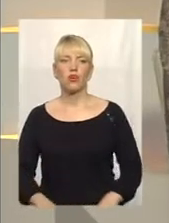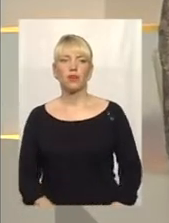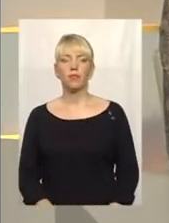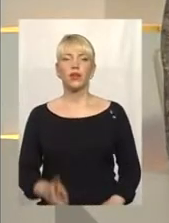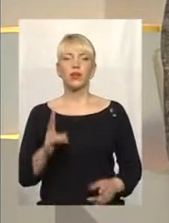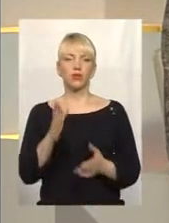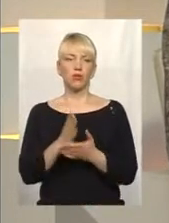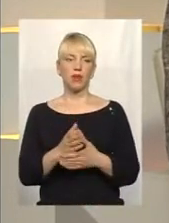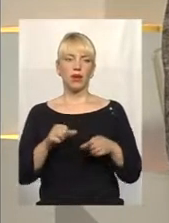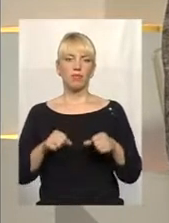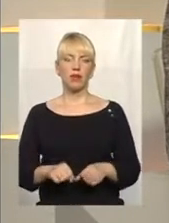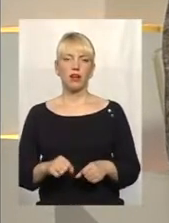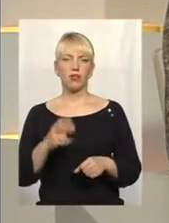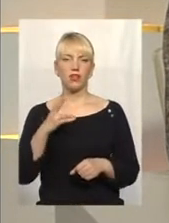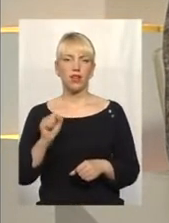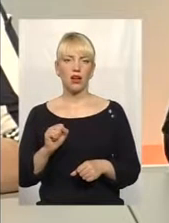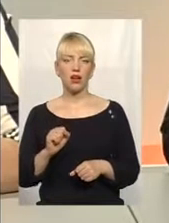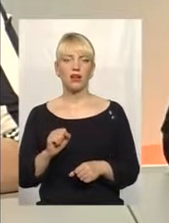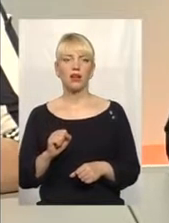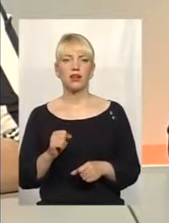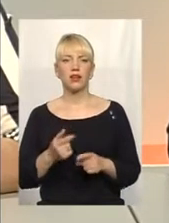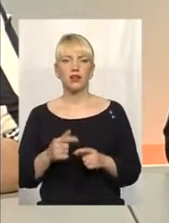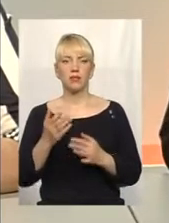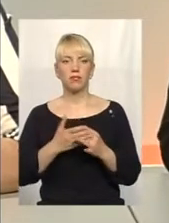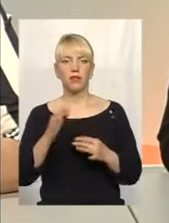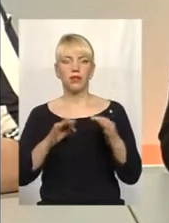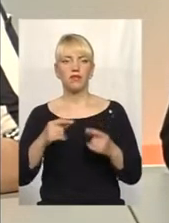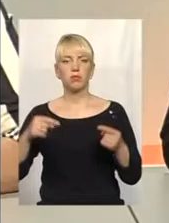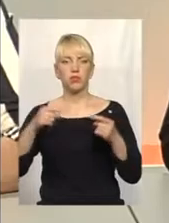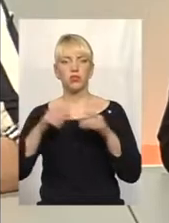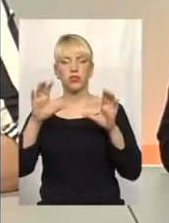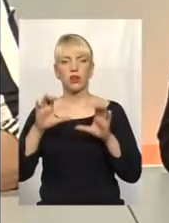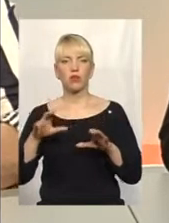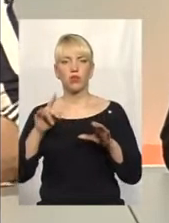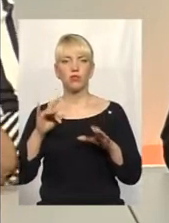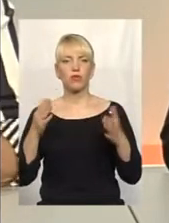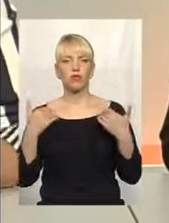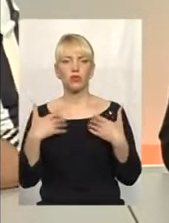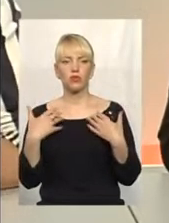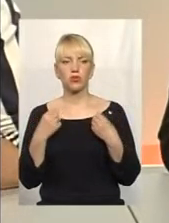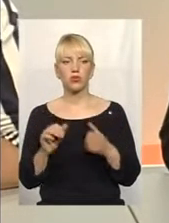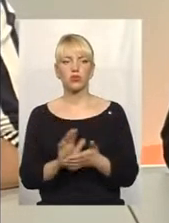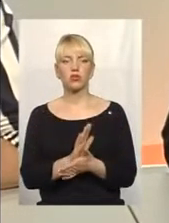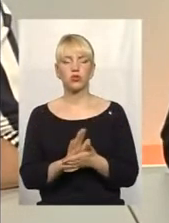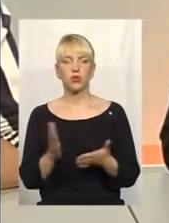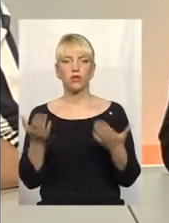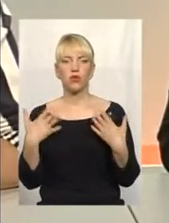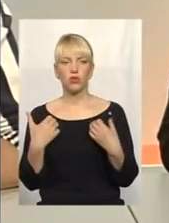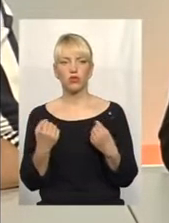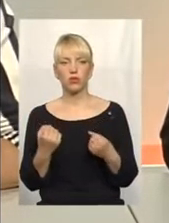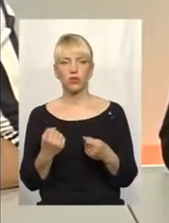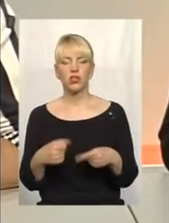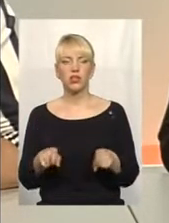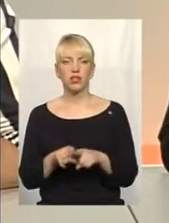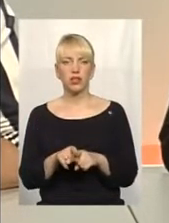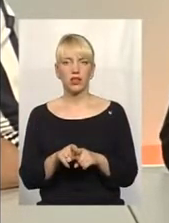на пільгу? Відповідно до закону України про відпочинок та оздоровлення, безкоштовно оздоровлюються наступні